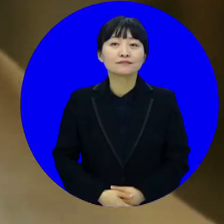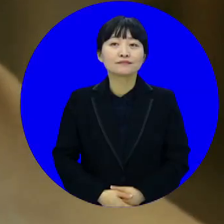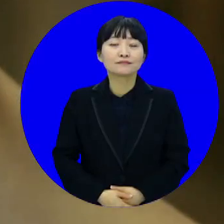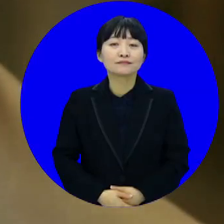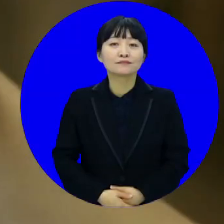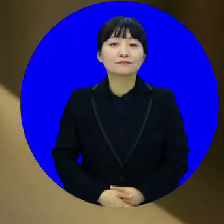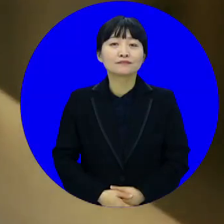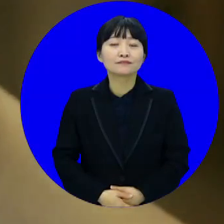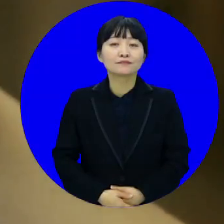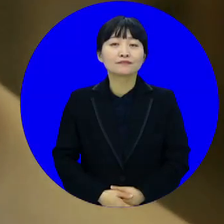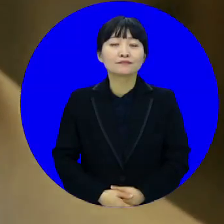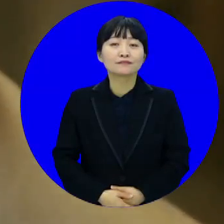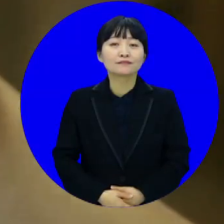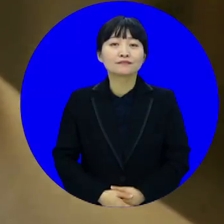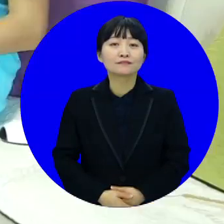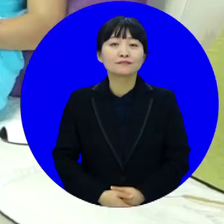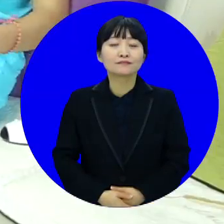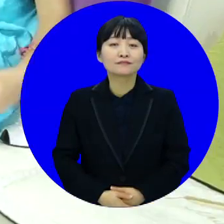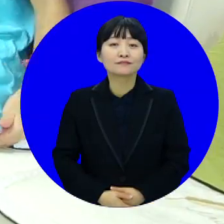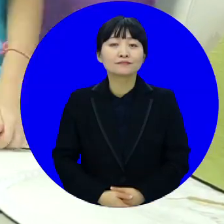그래? 괜찮아.